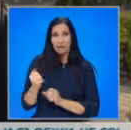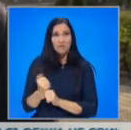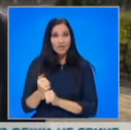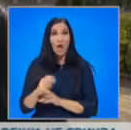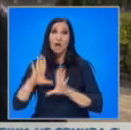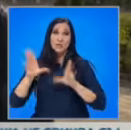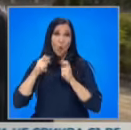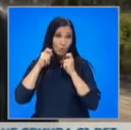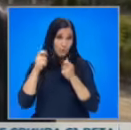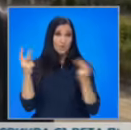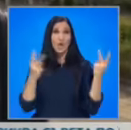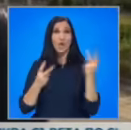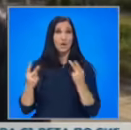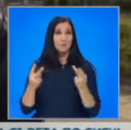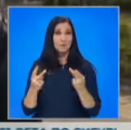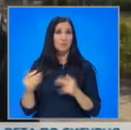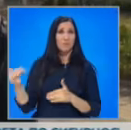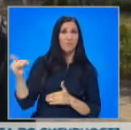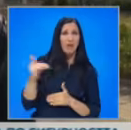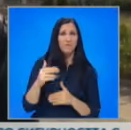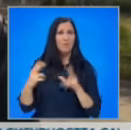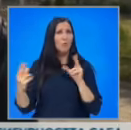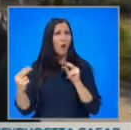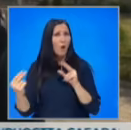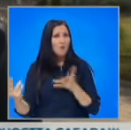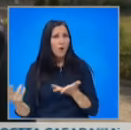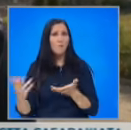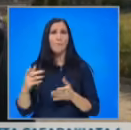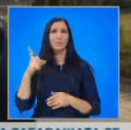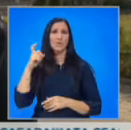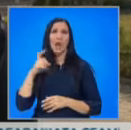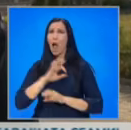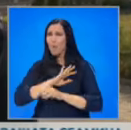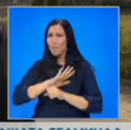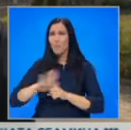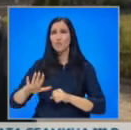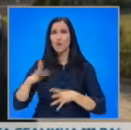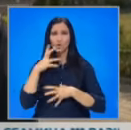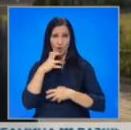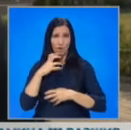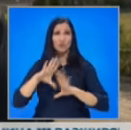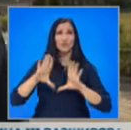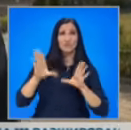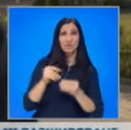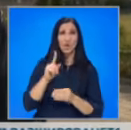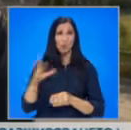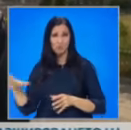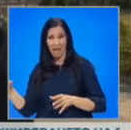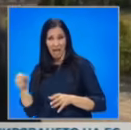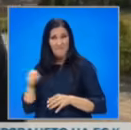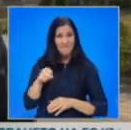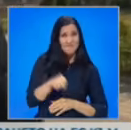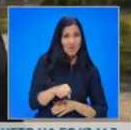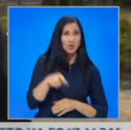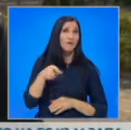С цялото ми уважение, разбира се, да идваме и да говорим по сигнали. Абсолютно разочароващо за всички, които сме въвлечени в това цялото